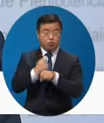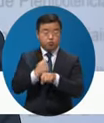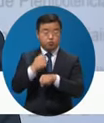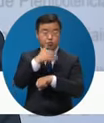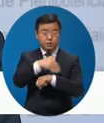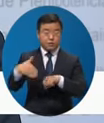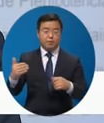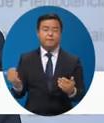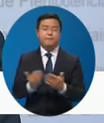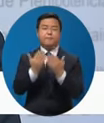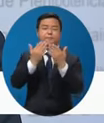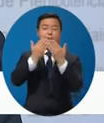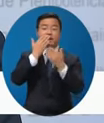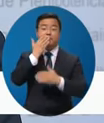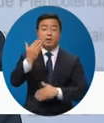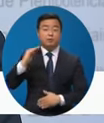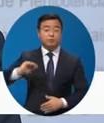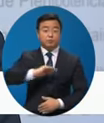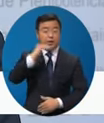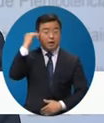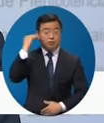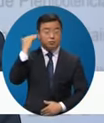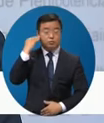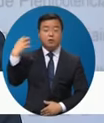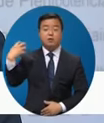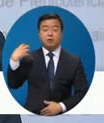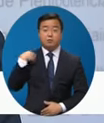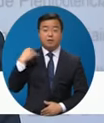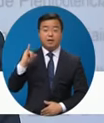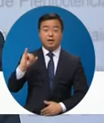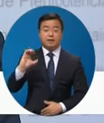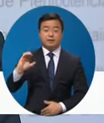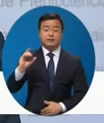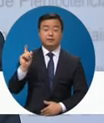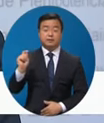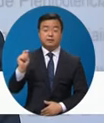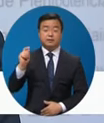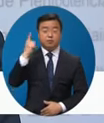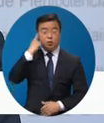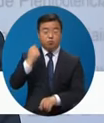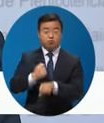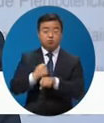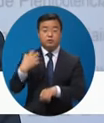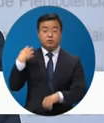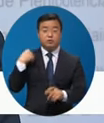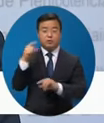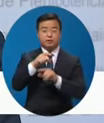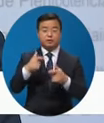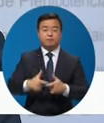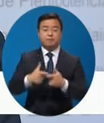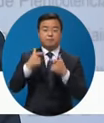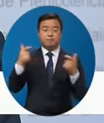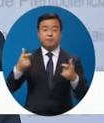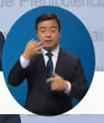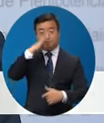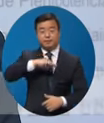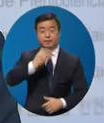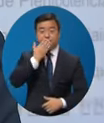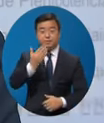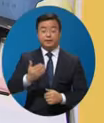되고 우리나라의 역할이 ICT 사업에 있어서 그 연구에서의 역할이 좀더 증대되는 효과를 가져올 수